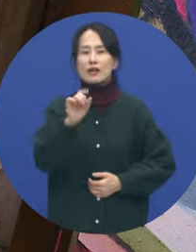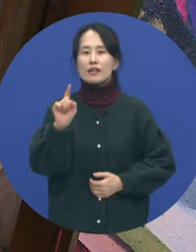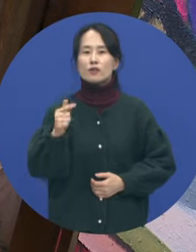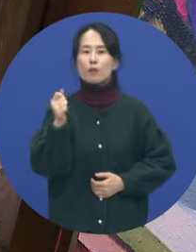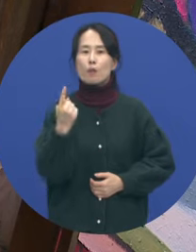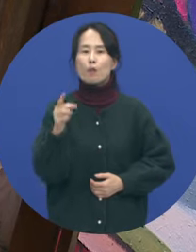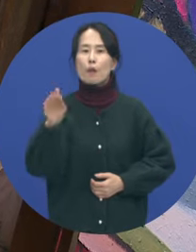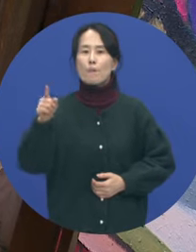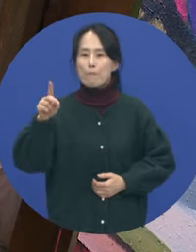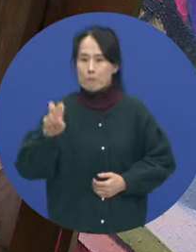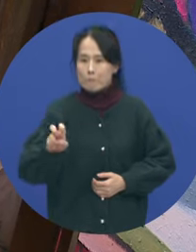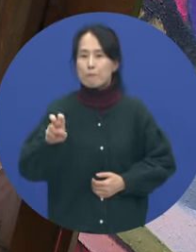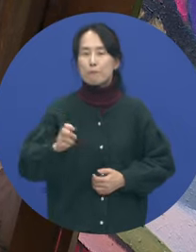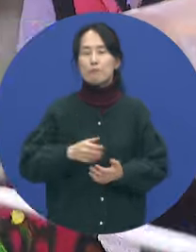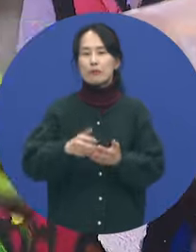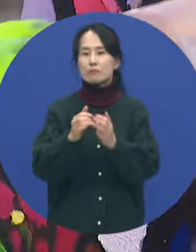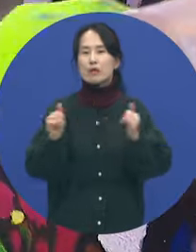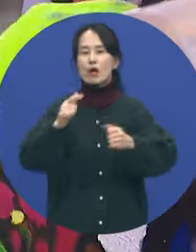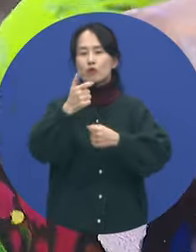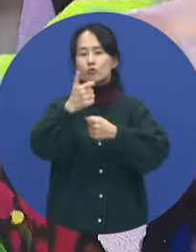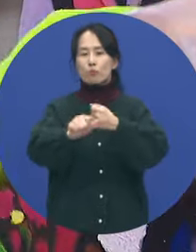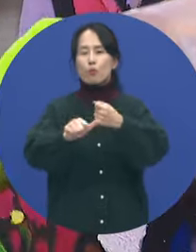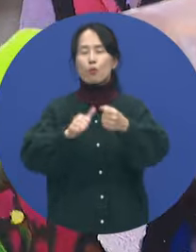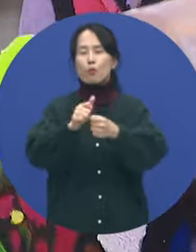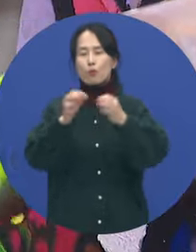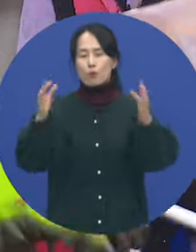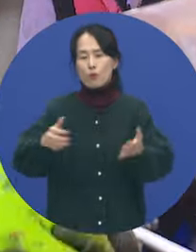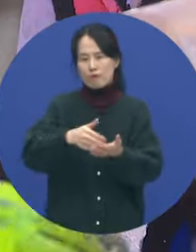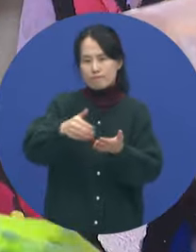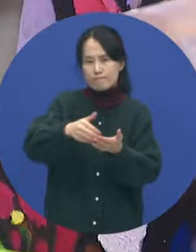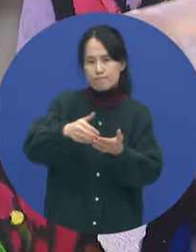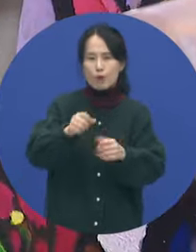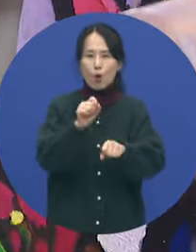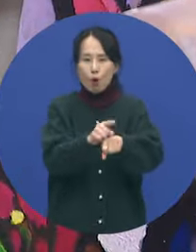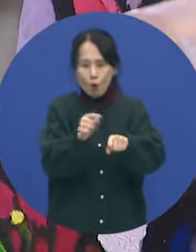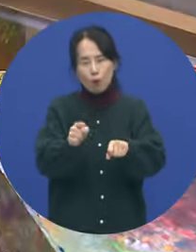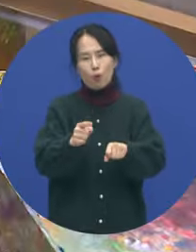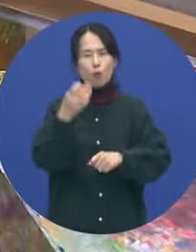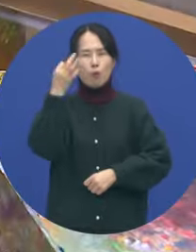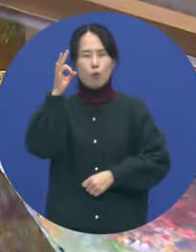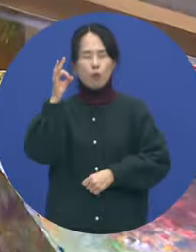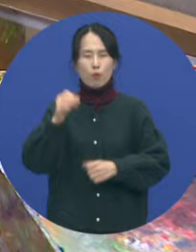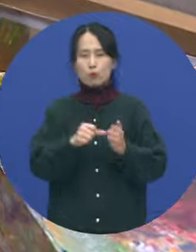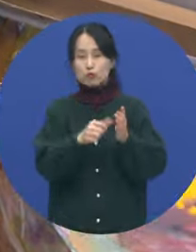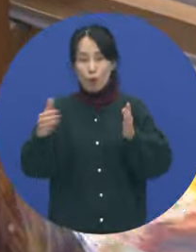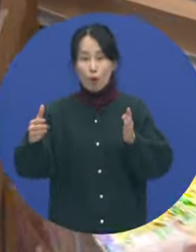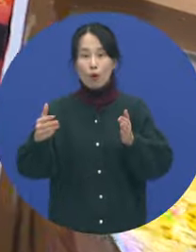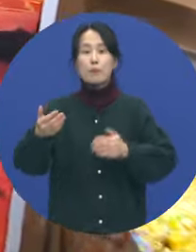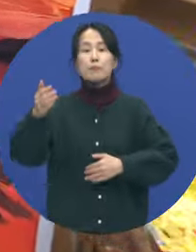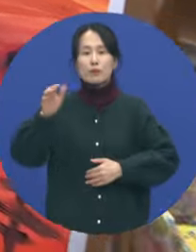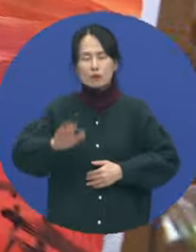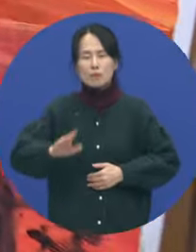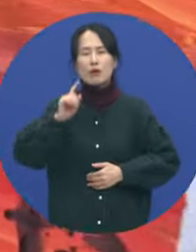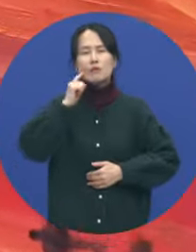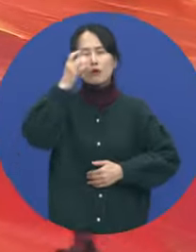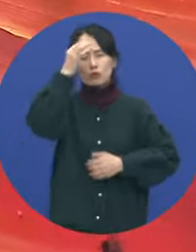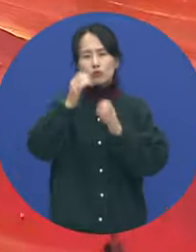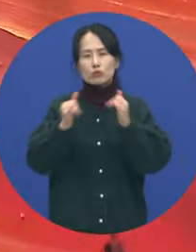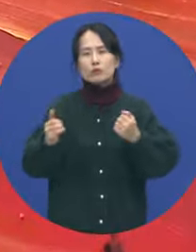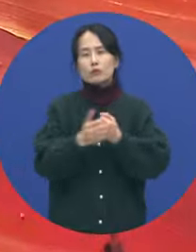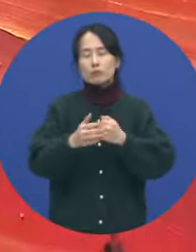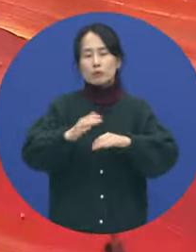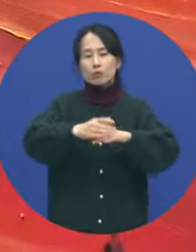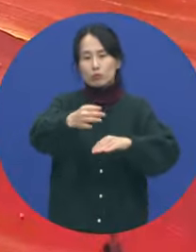화백. 65년 동안 그림을 그리면서 작품성을 인정받고 많은 명성을 누렸지만 예술인이라는 이유로 수당을 받은